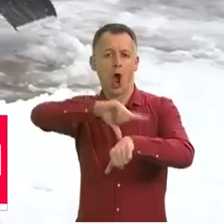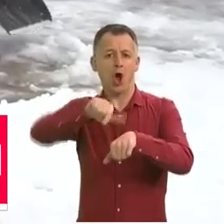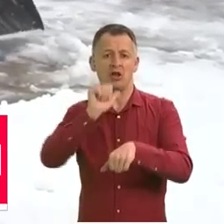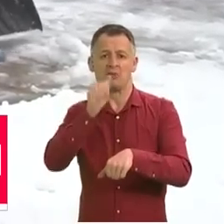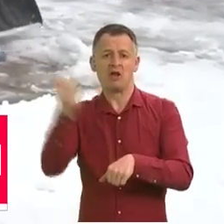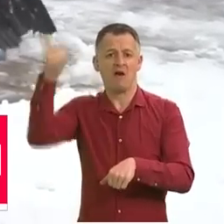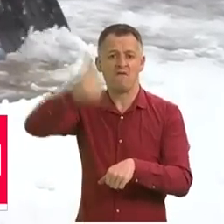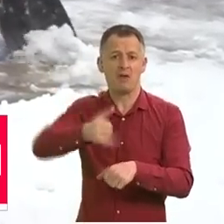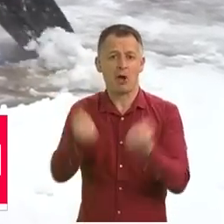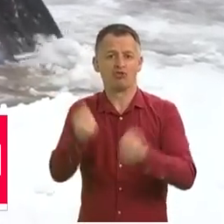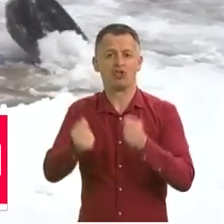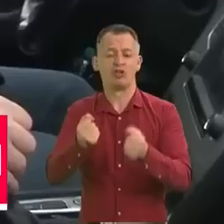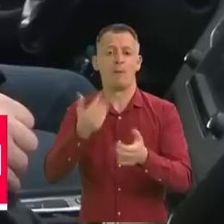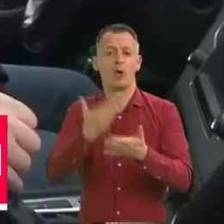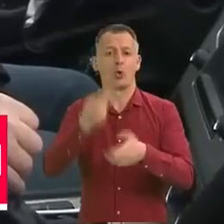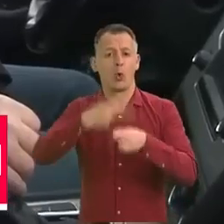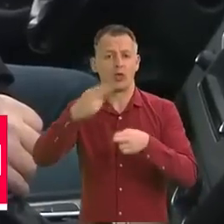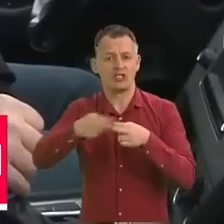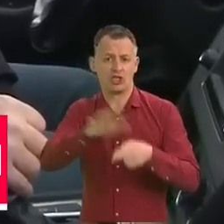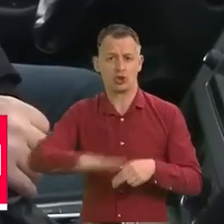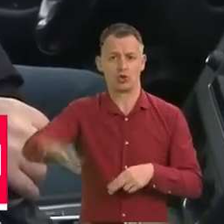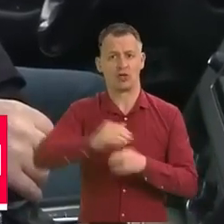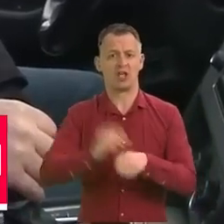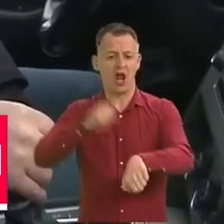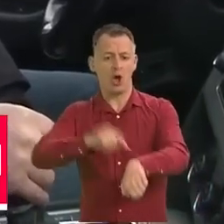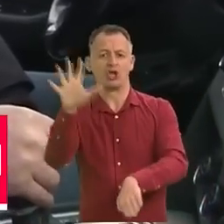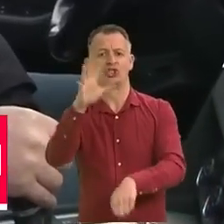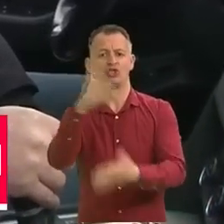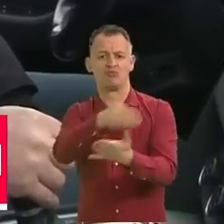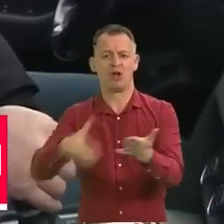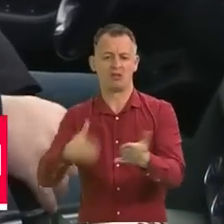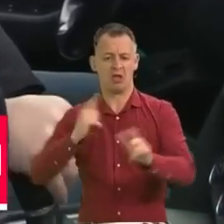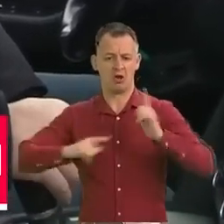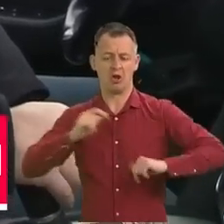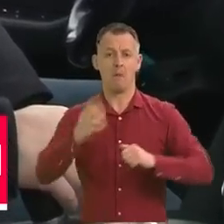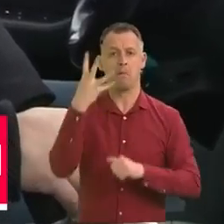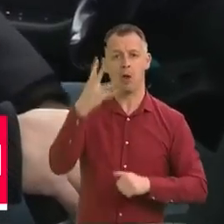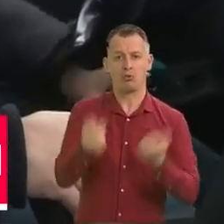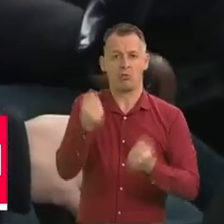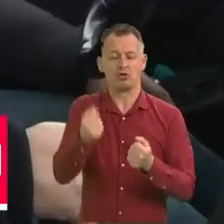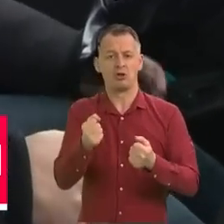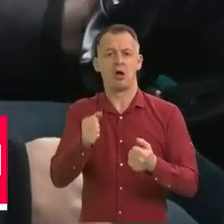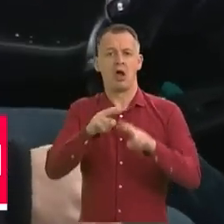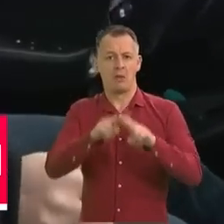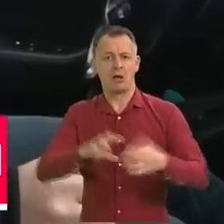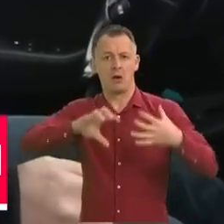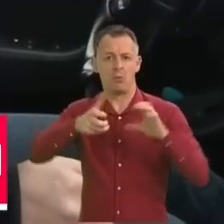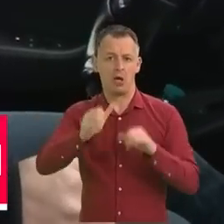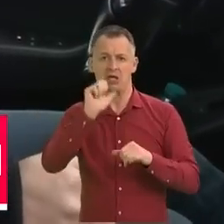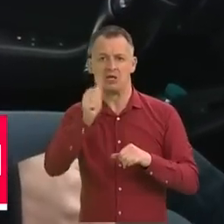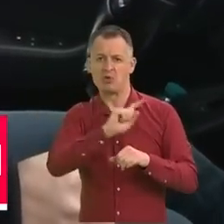mașină să dezapizească zona. De la 5:30 ne chinuim aici, am rămas 4 mașini blocate, n-a dat nimeni cu nimic. Asta